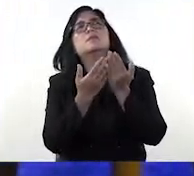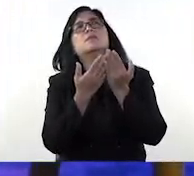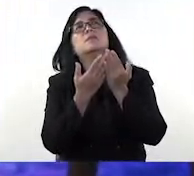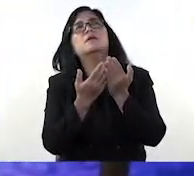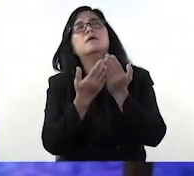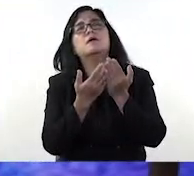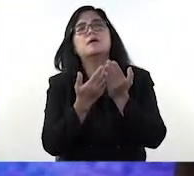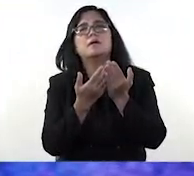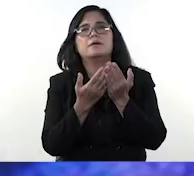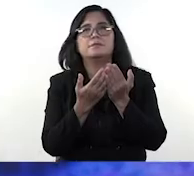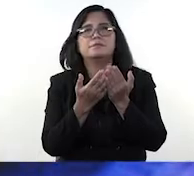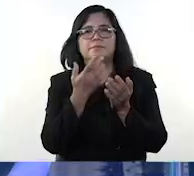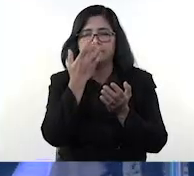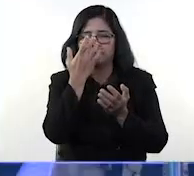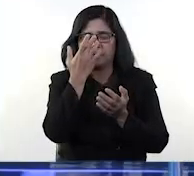kuminta